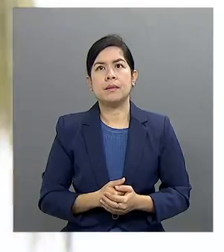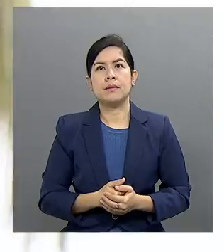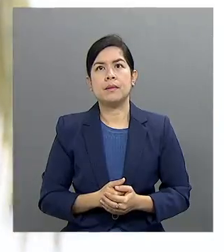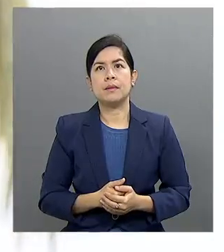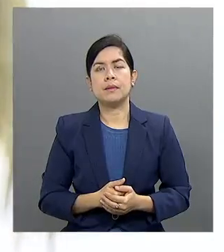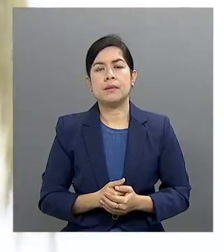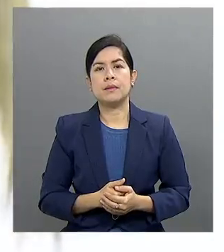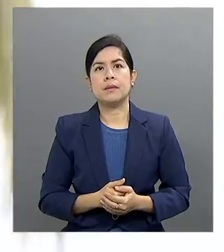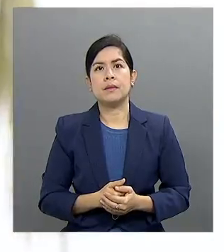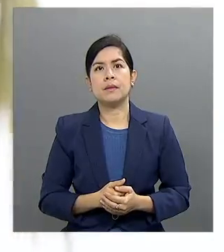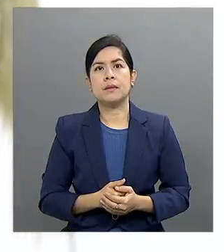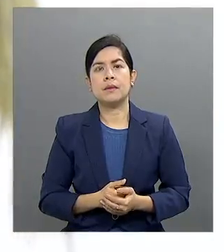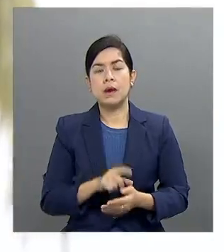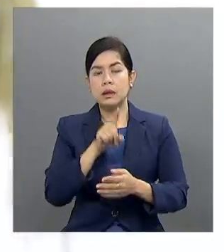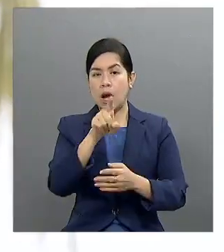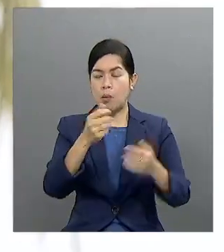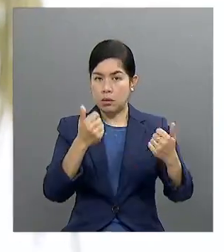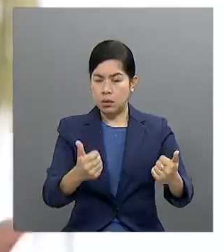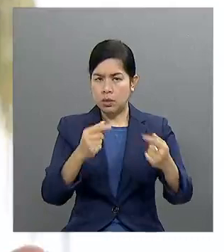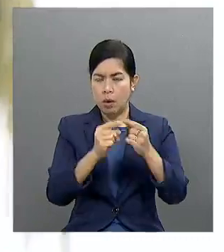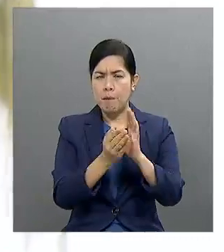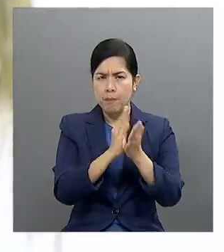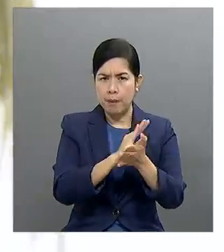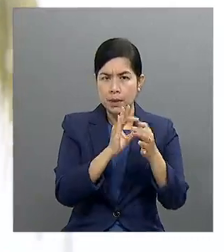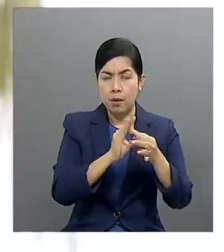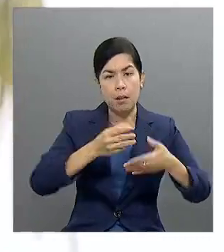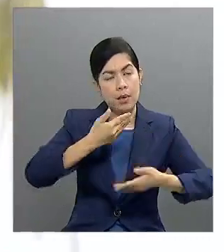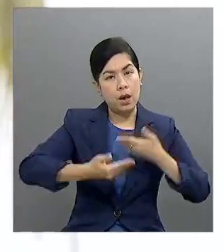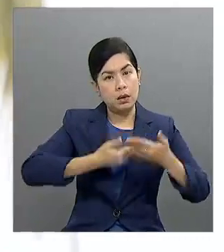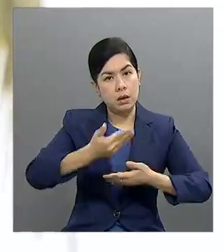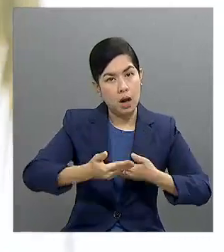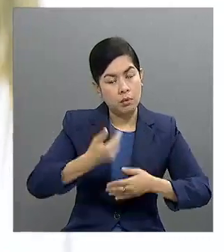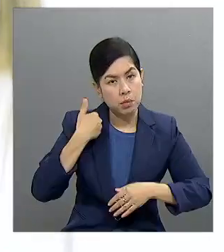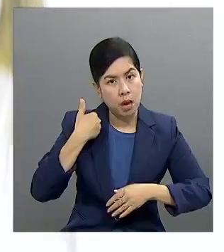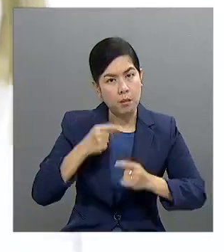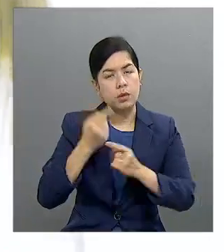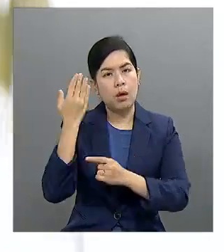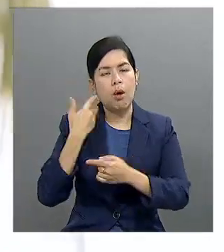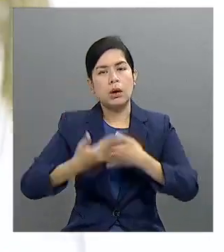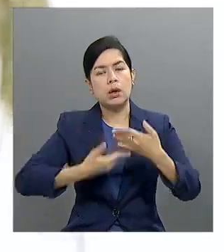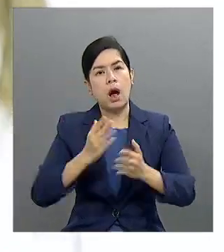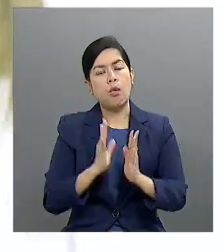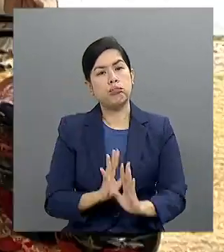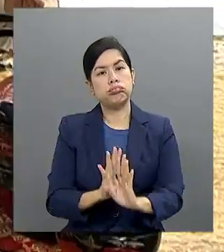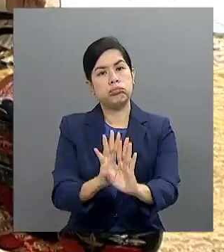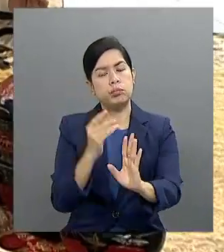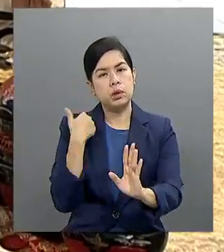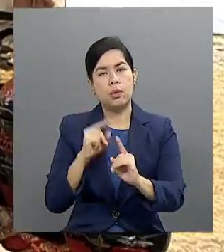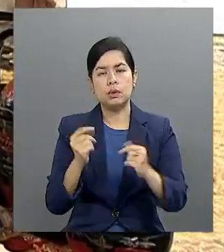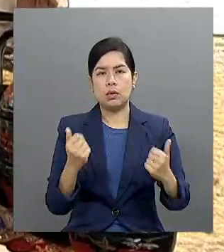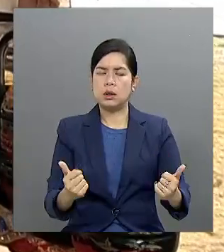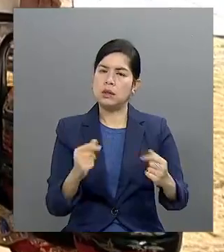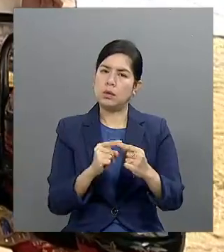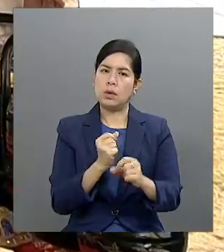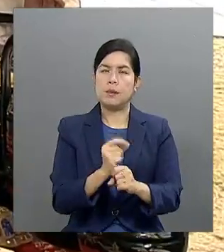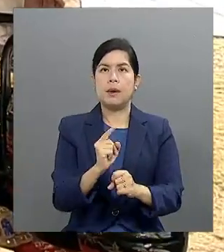ลี่ยนไหมฮะปรับเปลี่ยนการขายไหมเมื่อก่อนอาจจะมีคนเดินมาซื้อพอเจอโควิดเนี่ยมีช่องทางในการซื้ออย่างอื่นไหมครับ คืออันนี้จริง